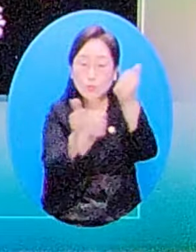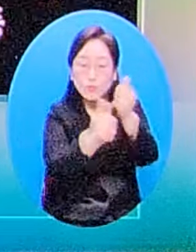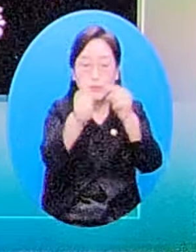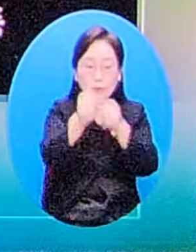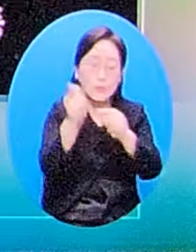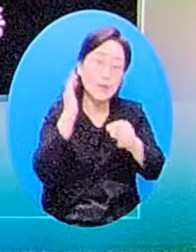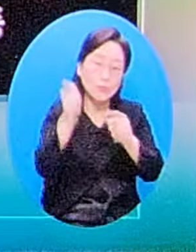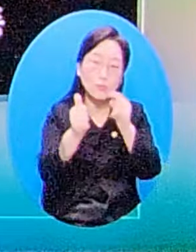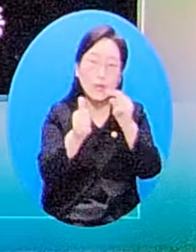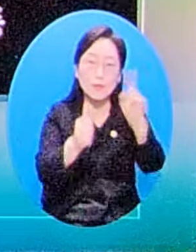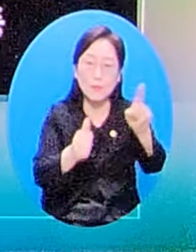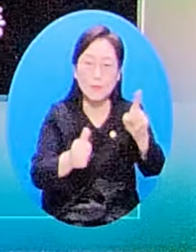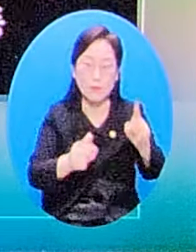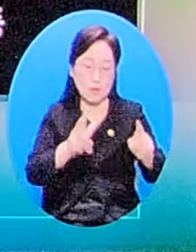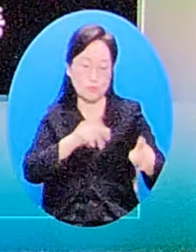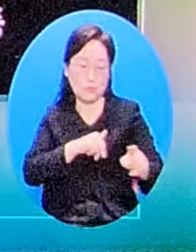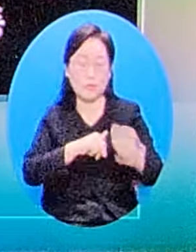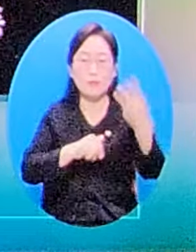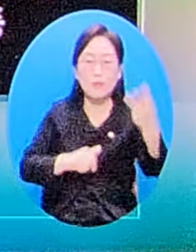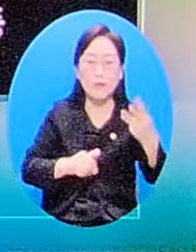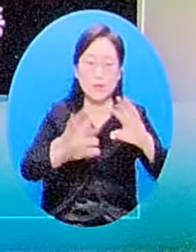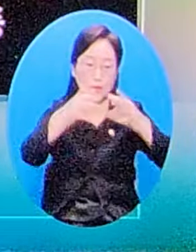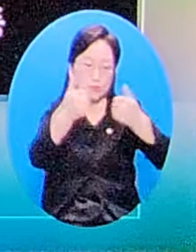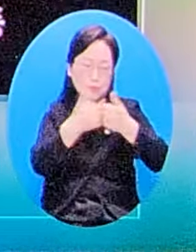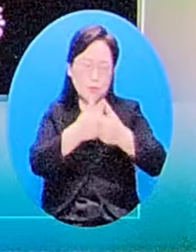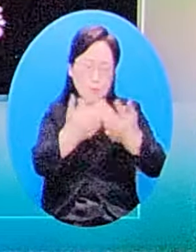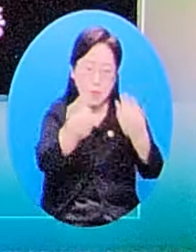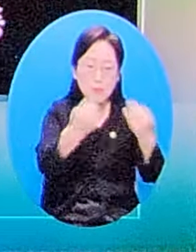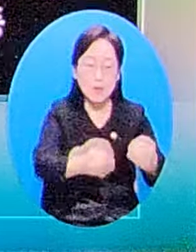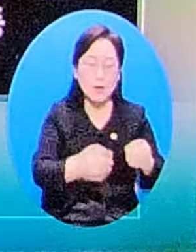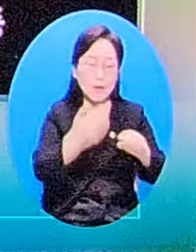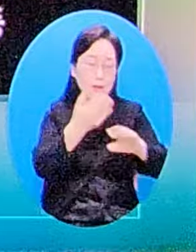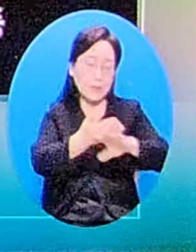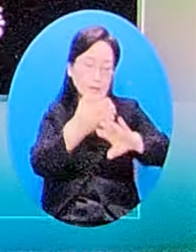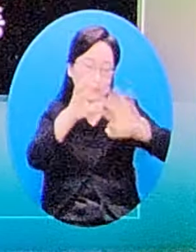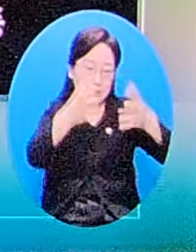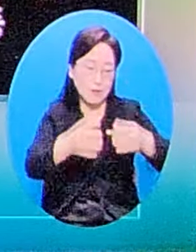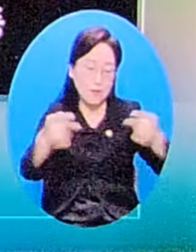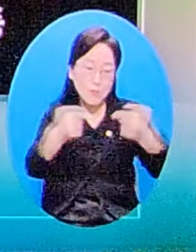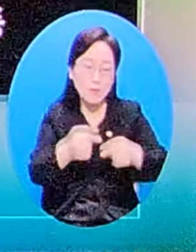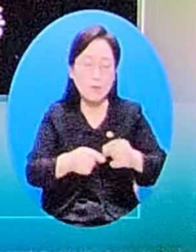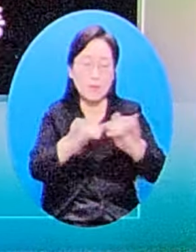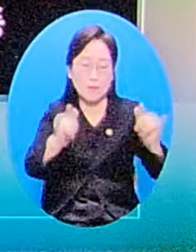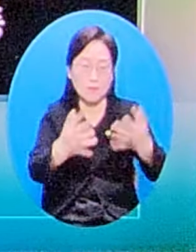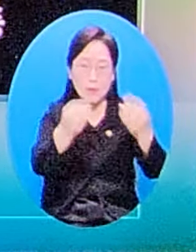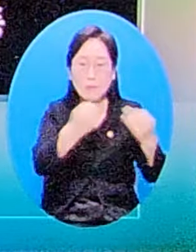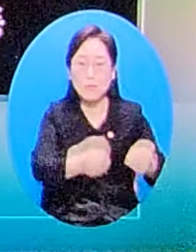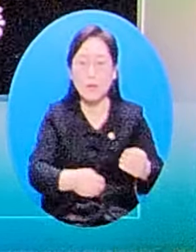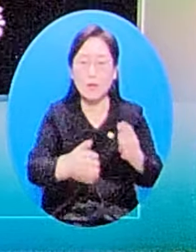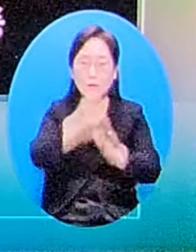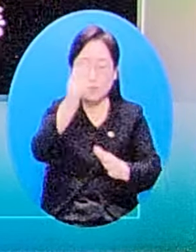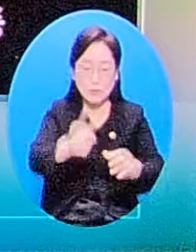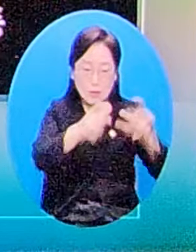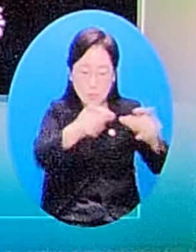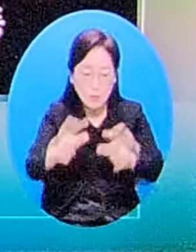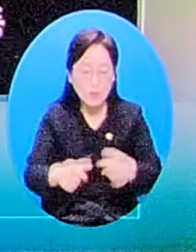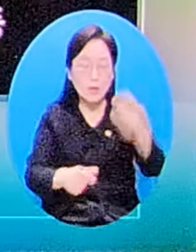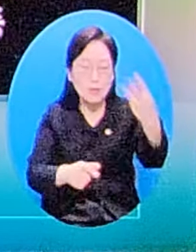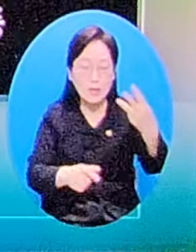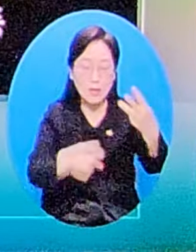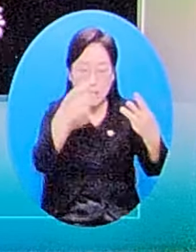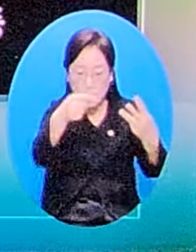1명, 상원의원 3명, 국회의원 다수, 외교관 다수, 주지사 3명, 시장 3명, 군대 장교